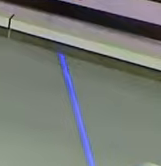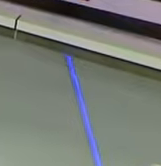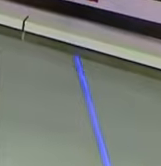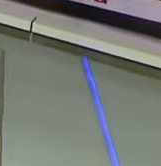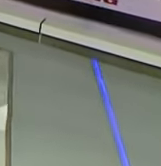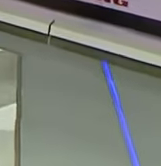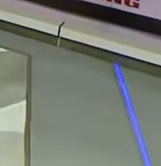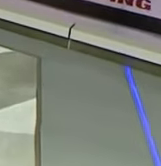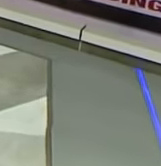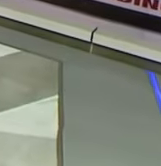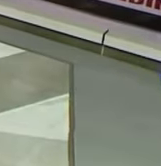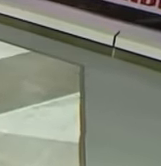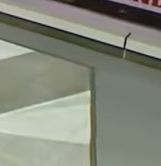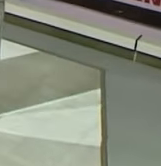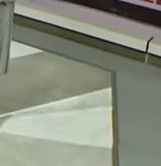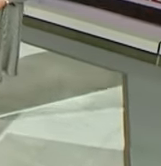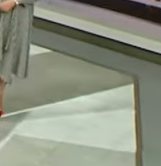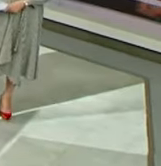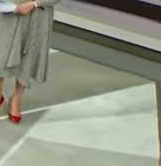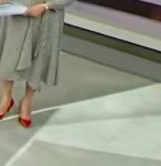oras.